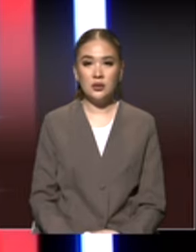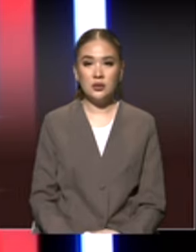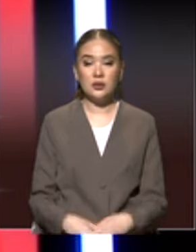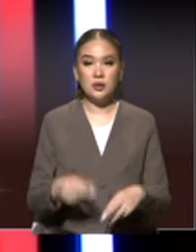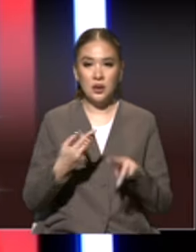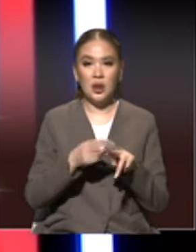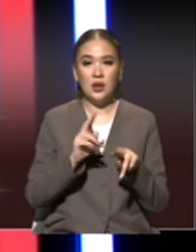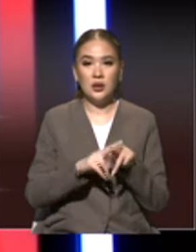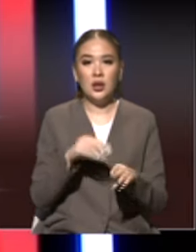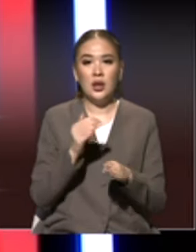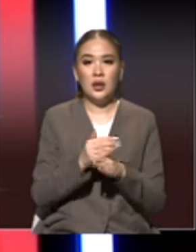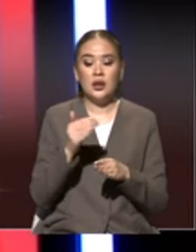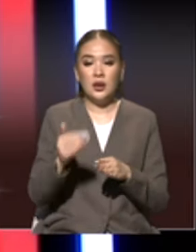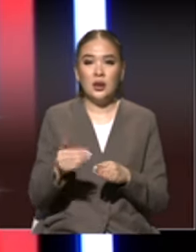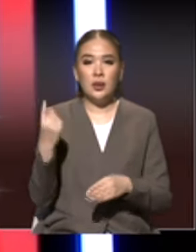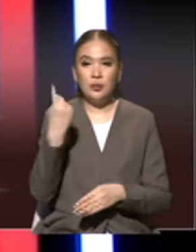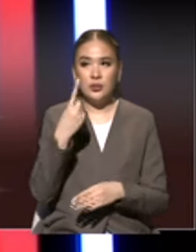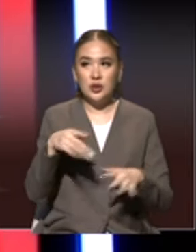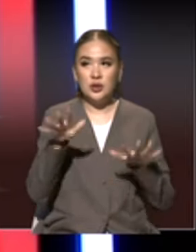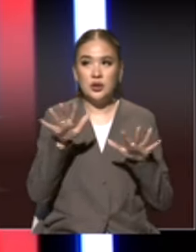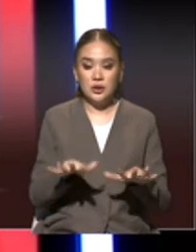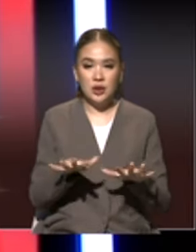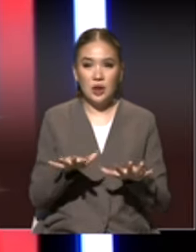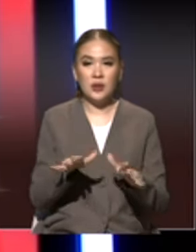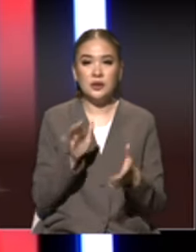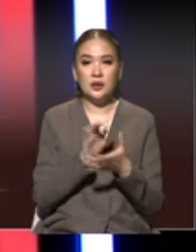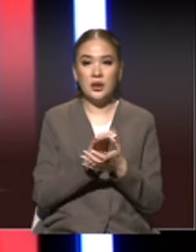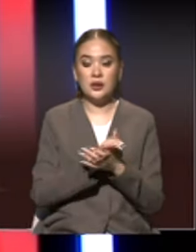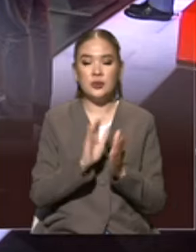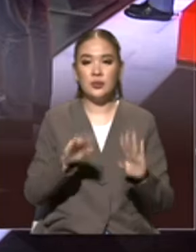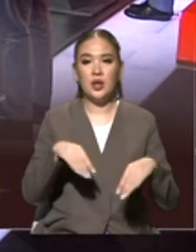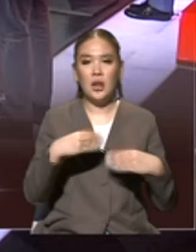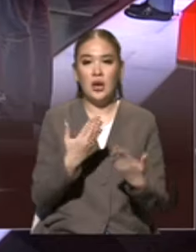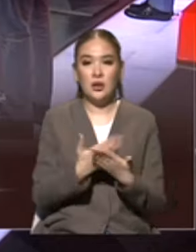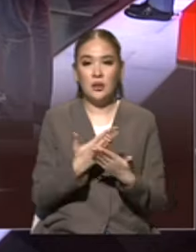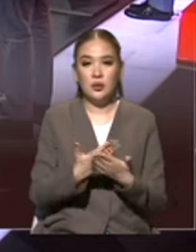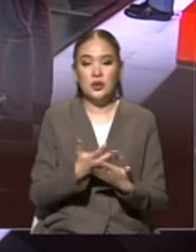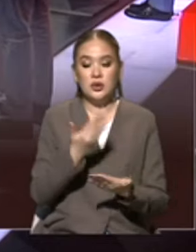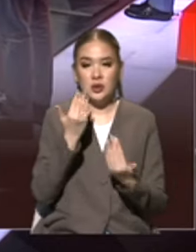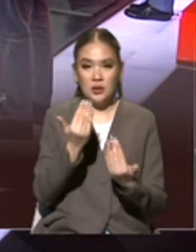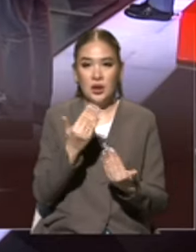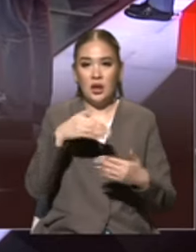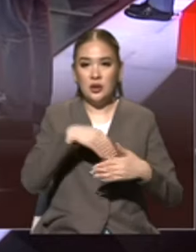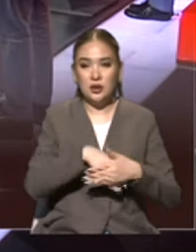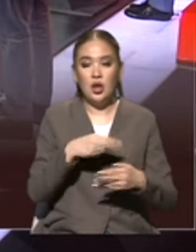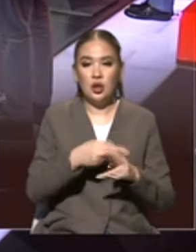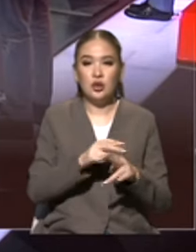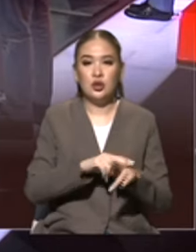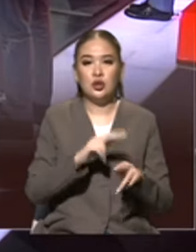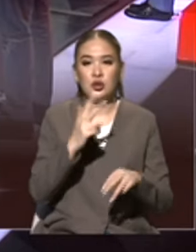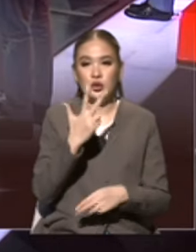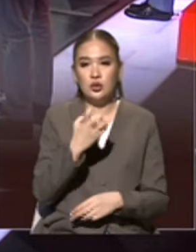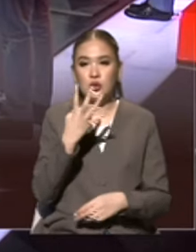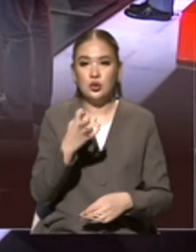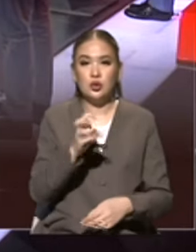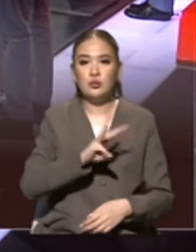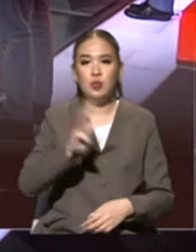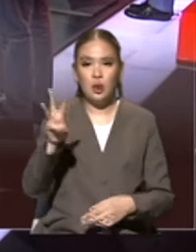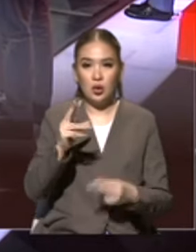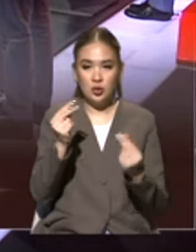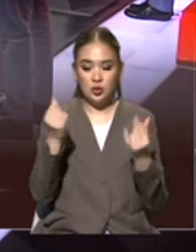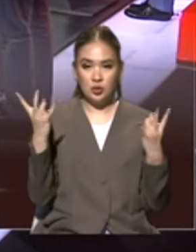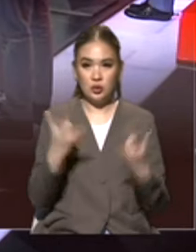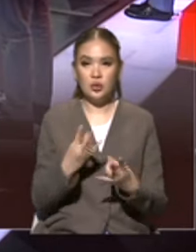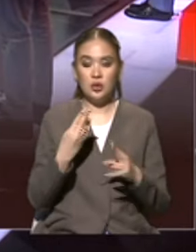Содан кейін барып қана бірінші транш беріледі. Демек қалтаңда сіздің 300-400 миллион теңгеңіз болу керек. Одан аз қаржыңыз